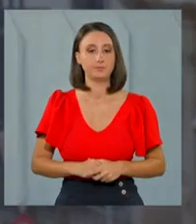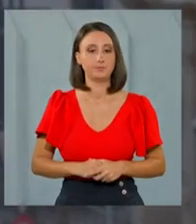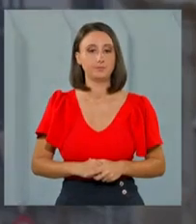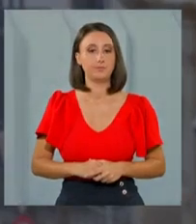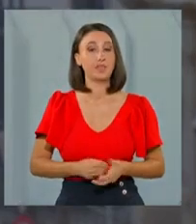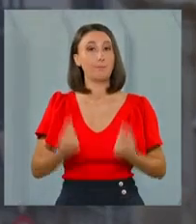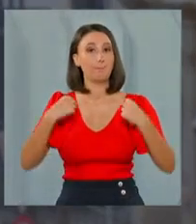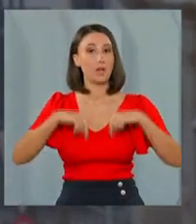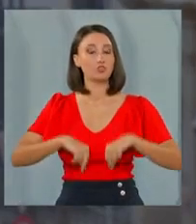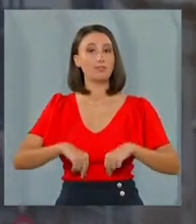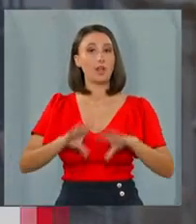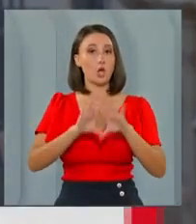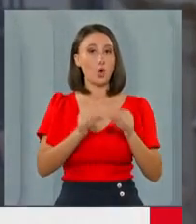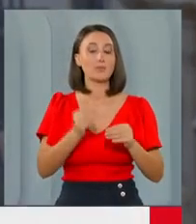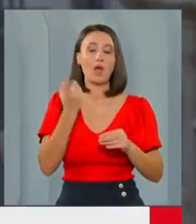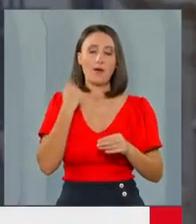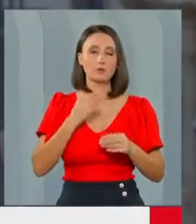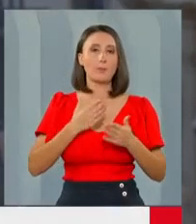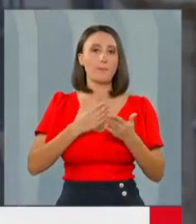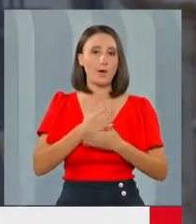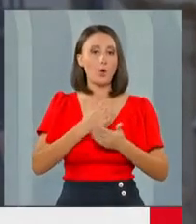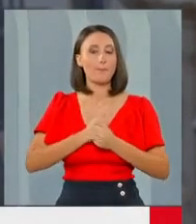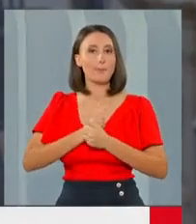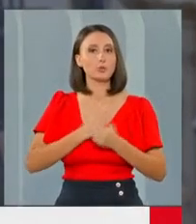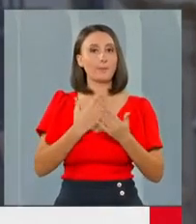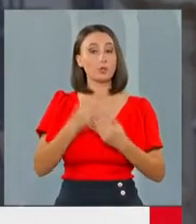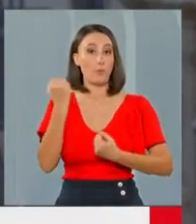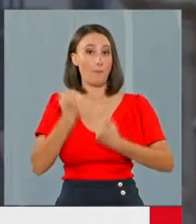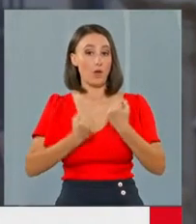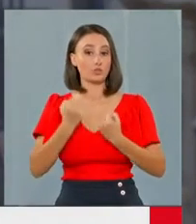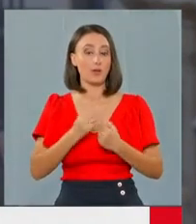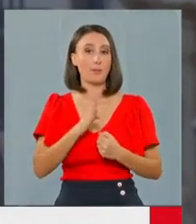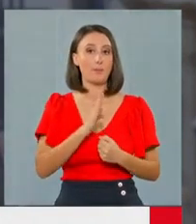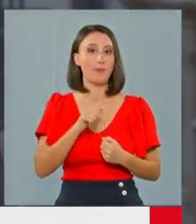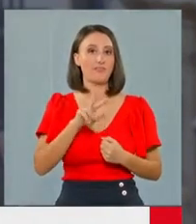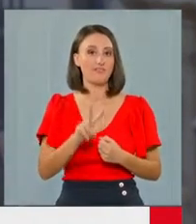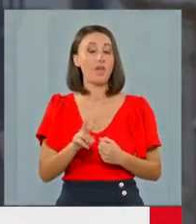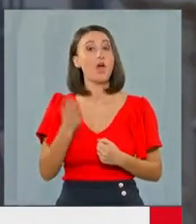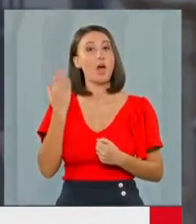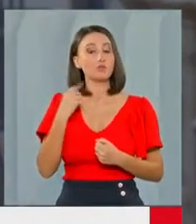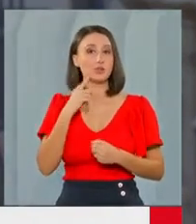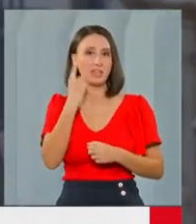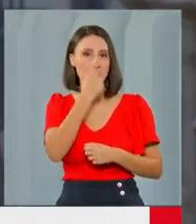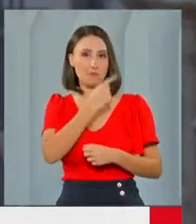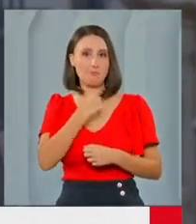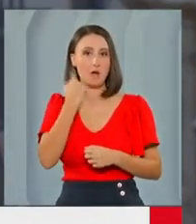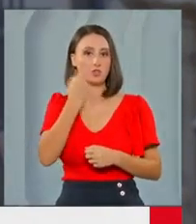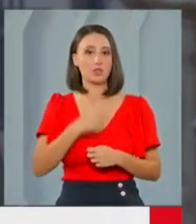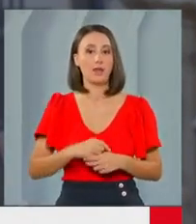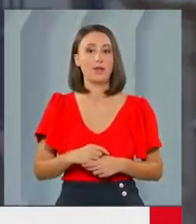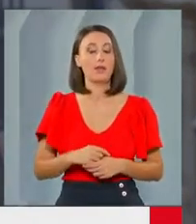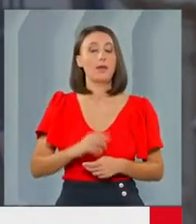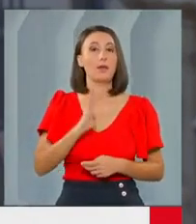Președintele Klaus Iohannis a avut mereu o pasiune pentru autoturismele marca BMW ajungând să fie chiar imaginea dealerului